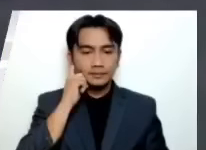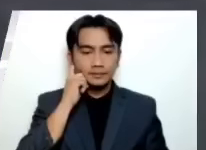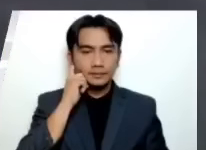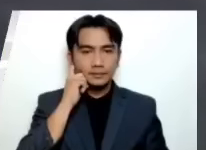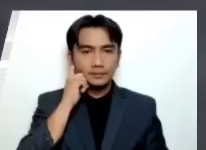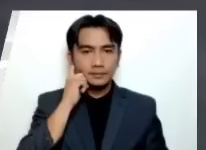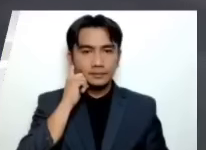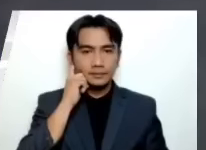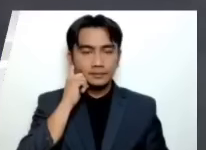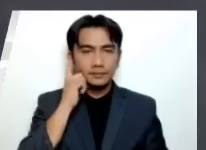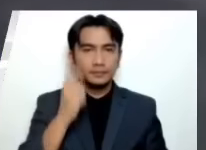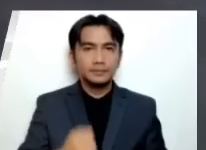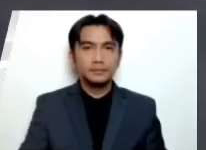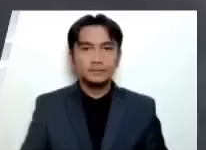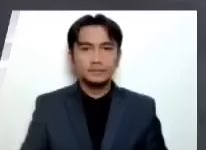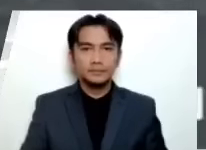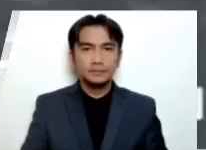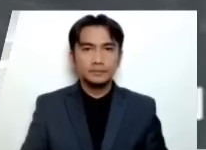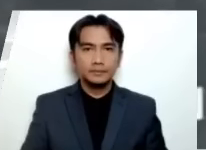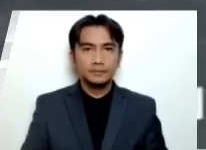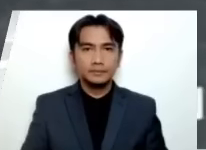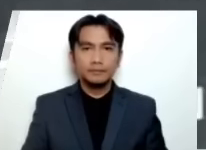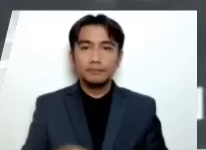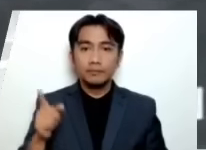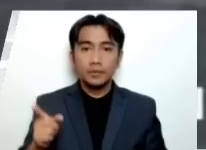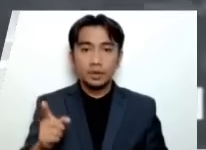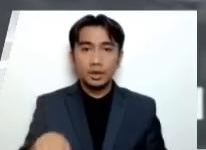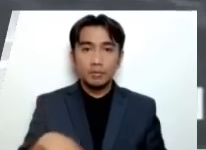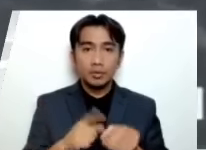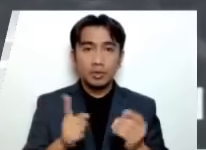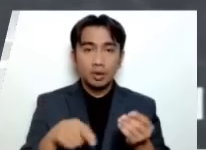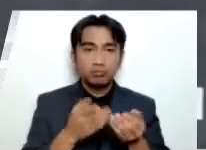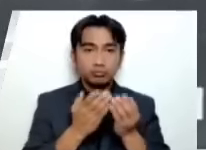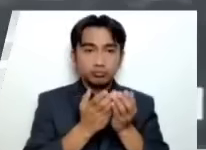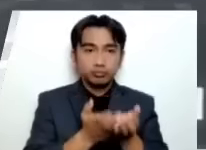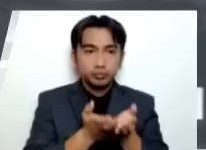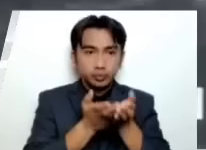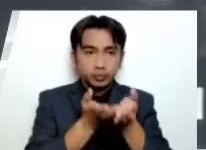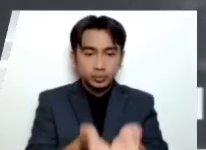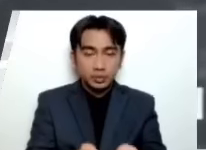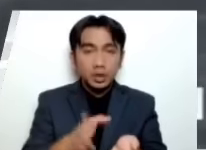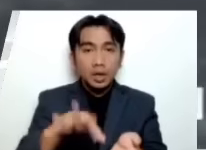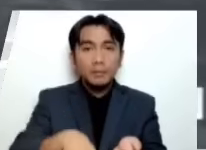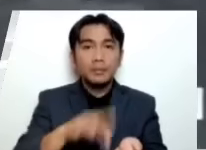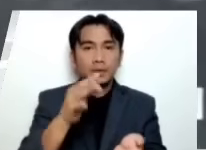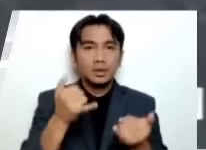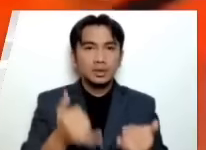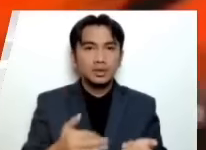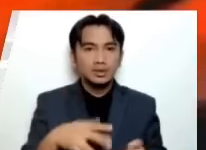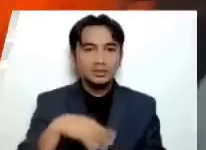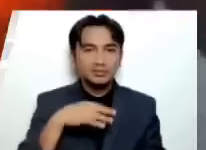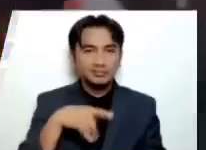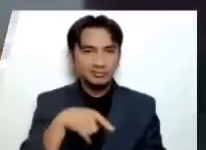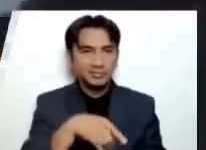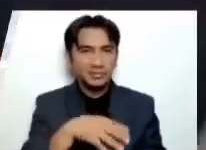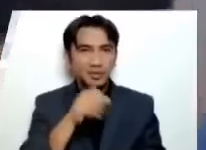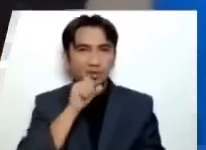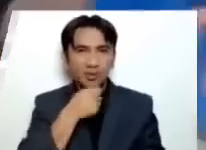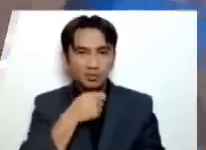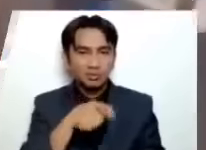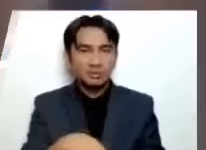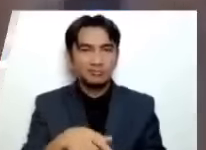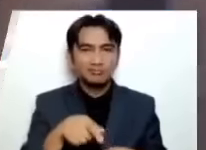Lumubog na MT Jason Bradley sa Mariveles, Bataan noong Hulyo na palutang na, kinakalawang at nilulumot na ito. Nangolekta